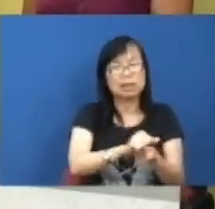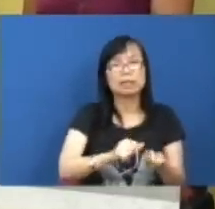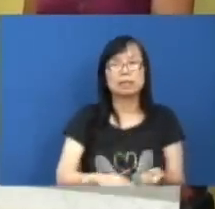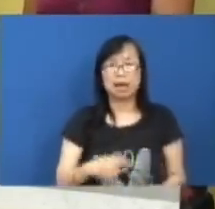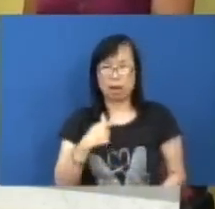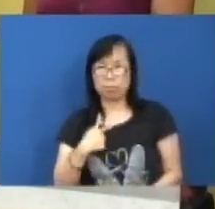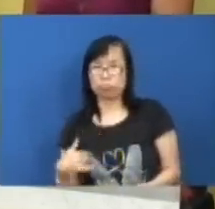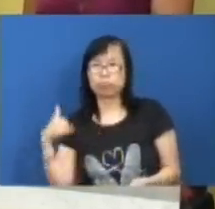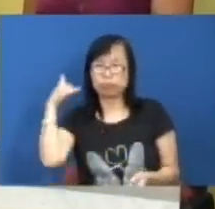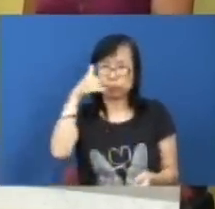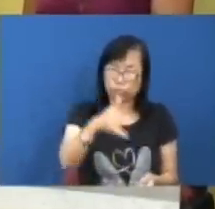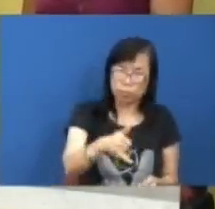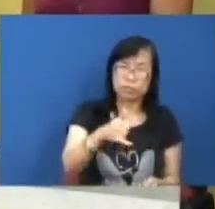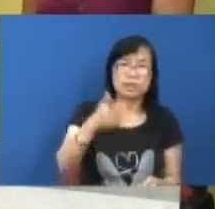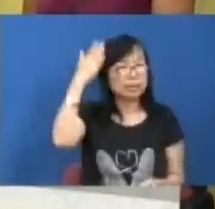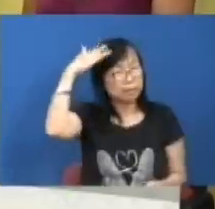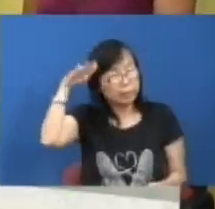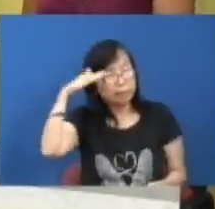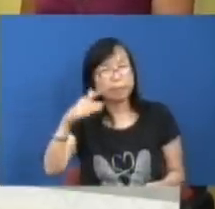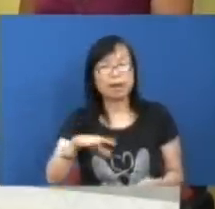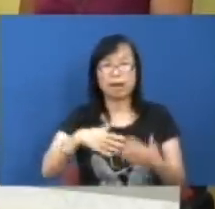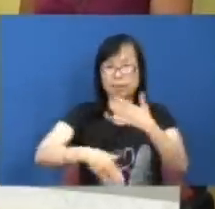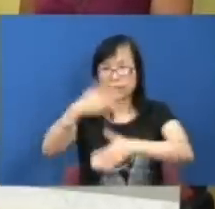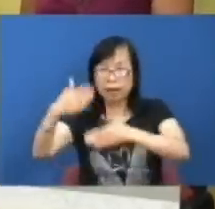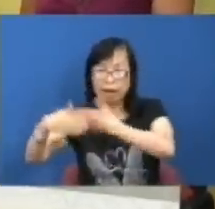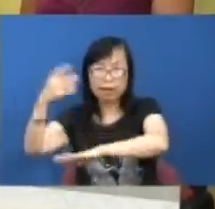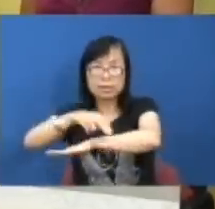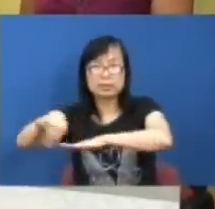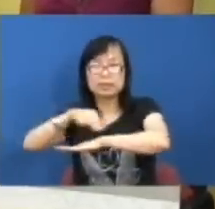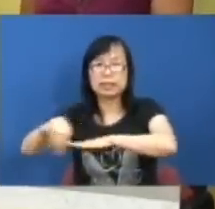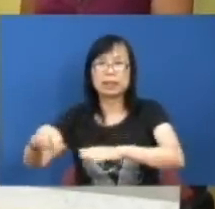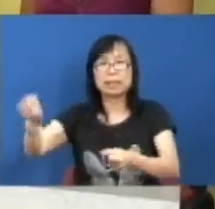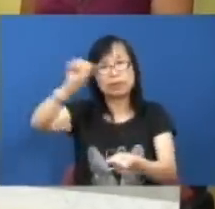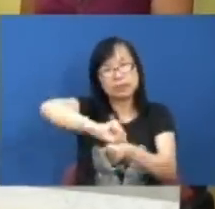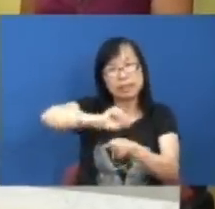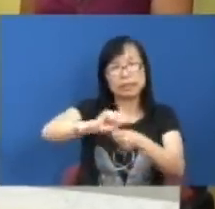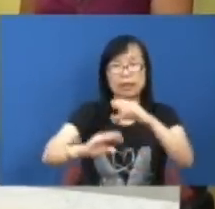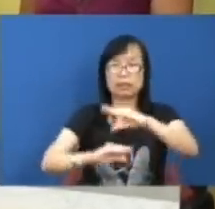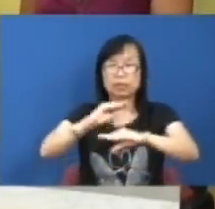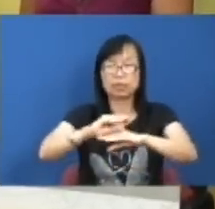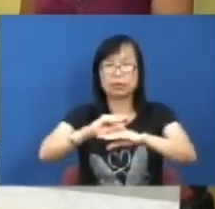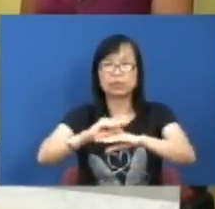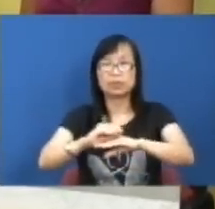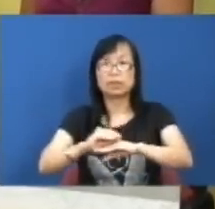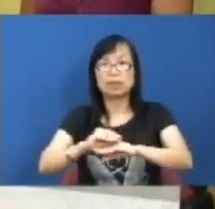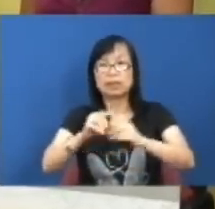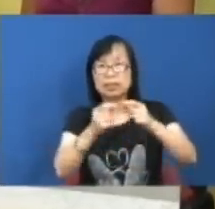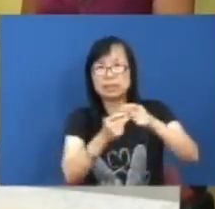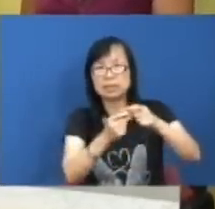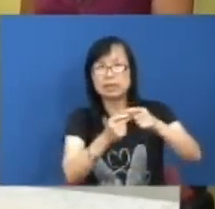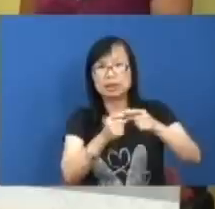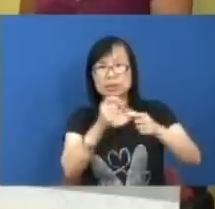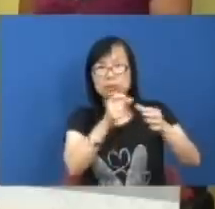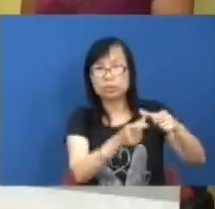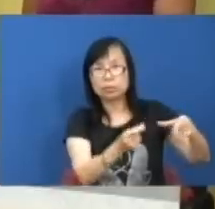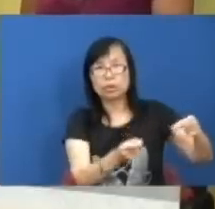去現場了解嗰個大廈嗰個設計，會唔會可以加裝一啲嘅鋁角啊，或者